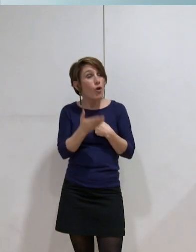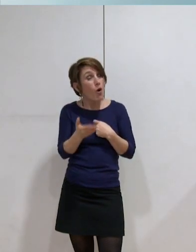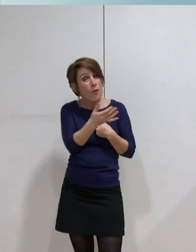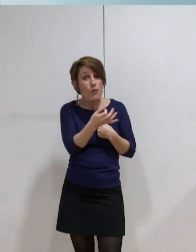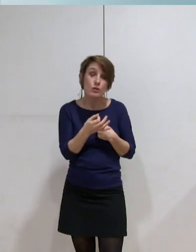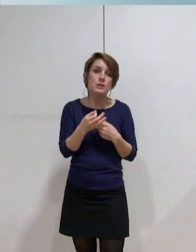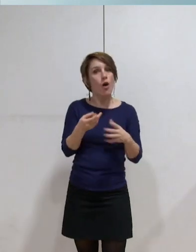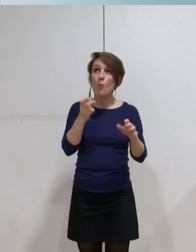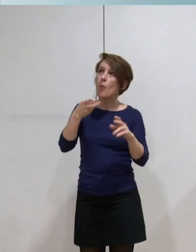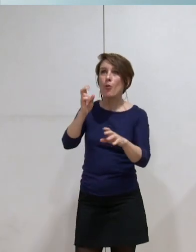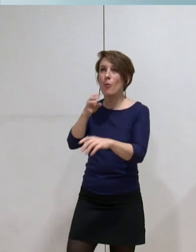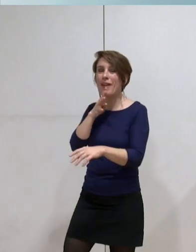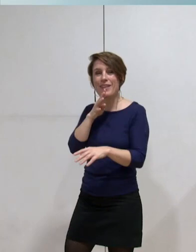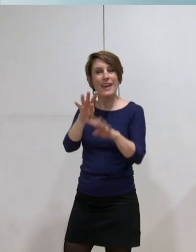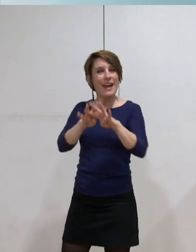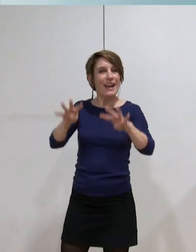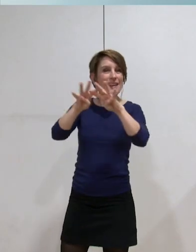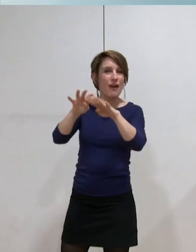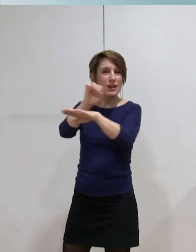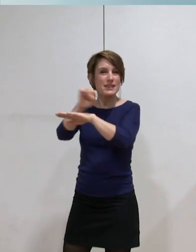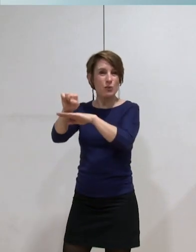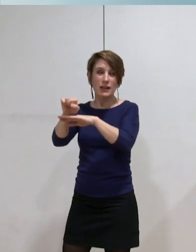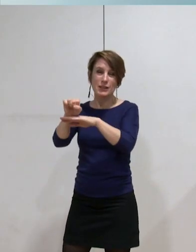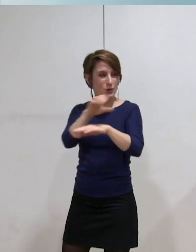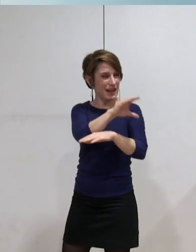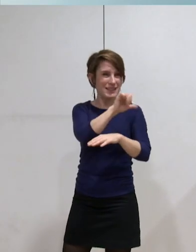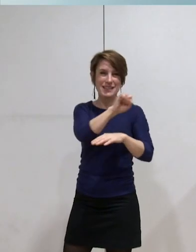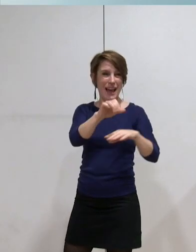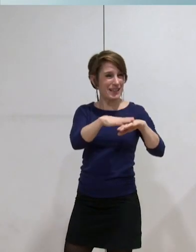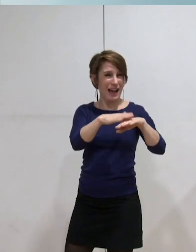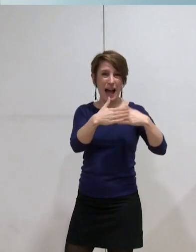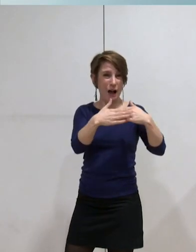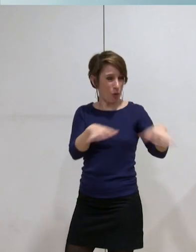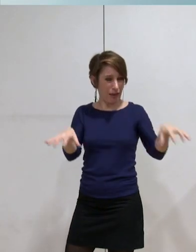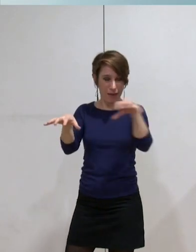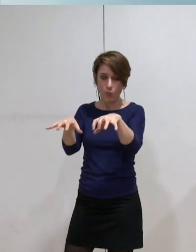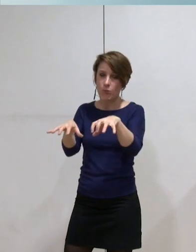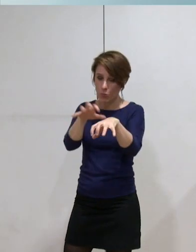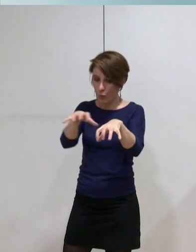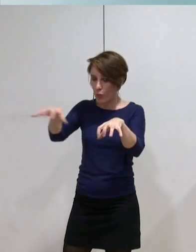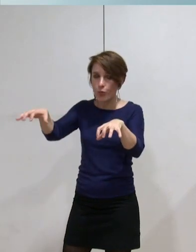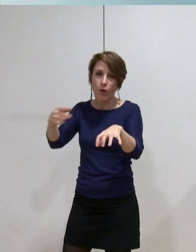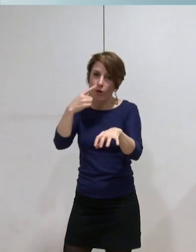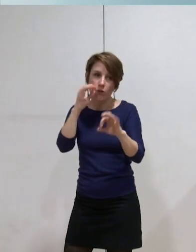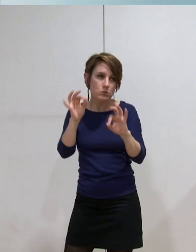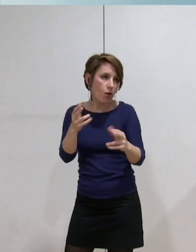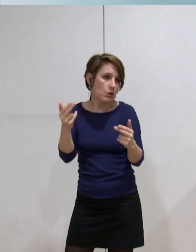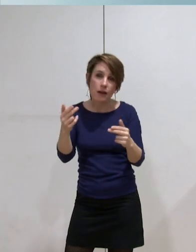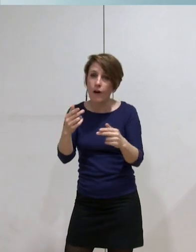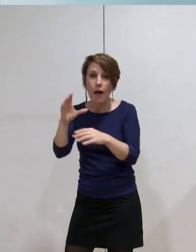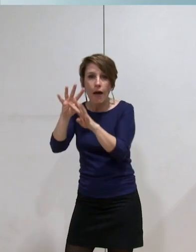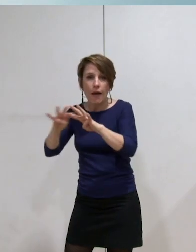CCAS de la CPAM et de la CAF on se moque du monde franchement le CCS n'est pas non plus à 30 km de l'arrêt de tram